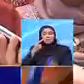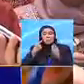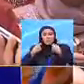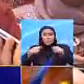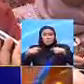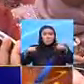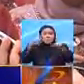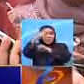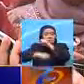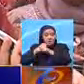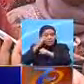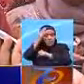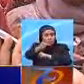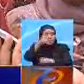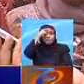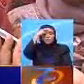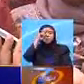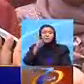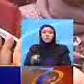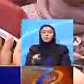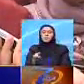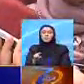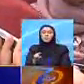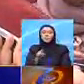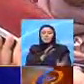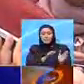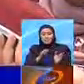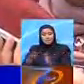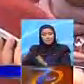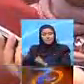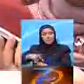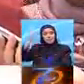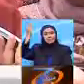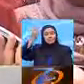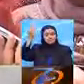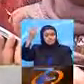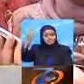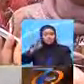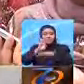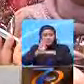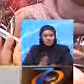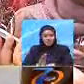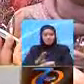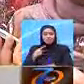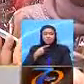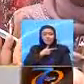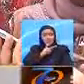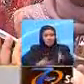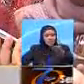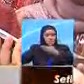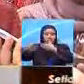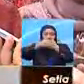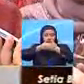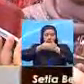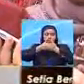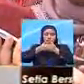hadapan mengadakan suatu kongres budaya di mana kita memetakan balik apa yang harus kita